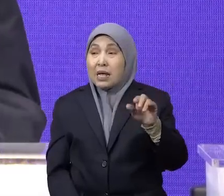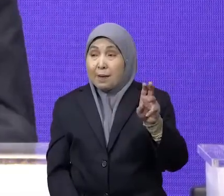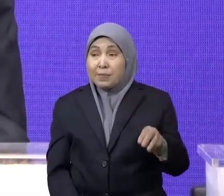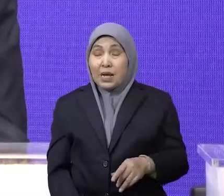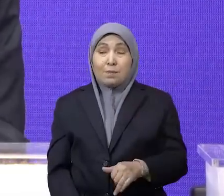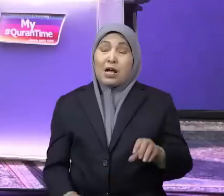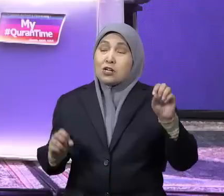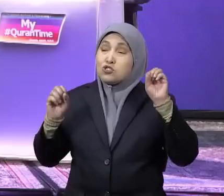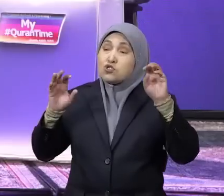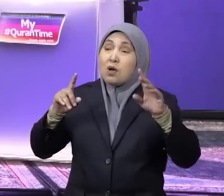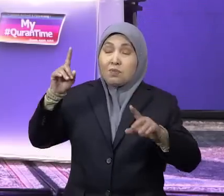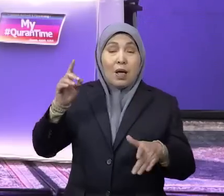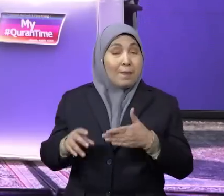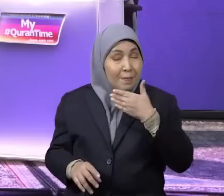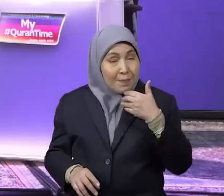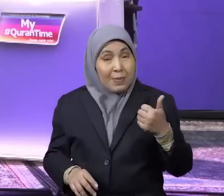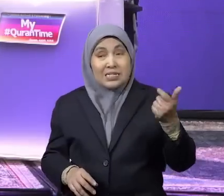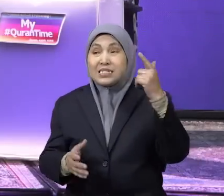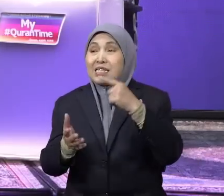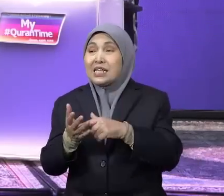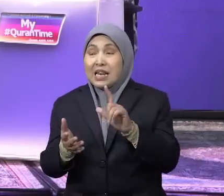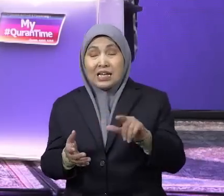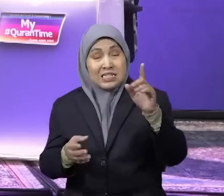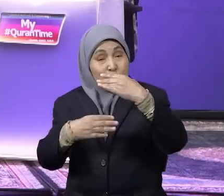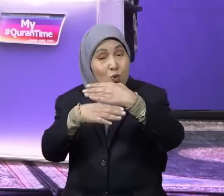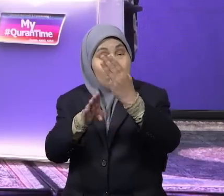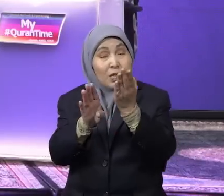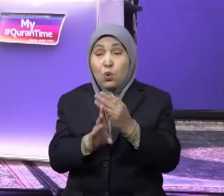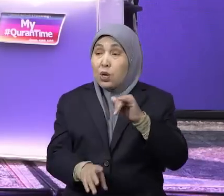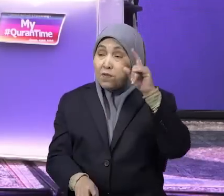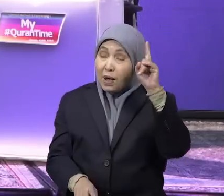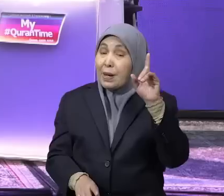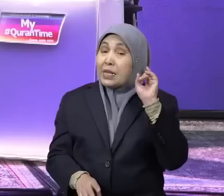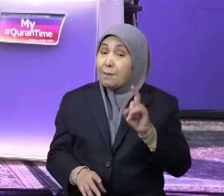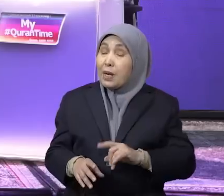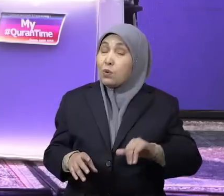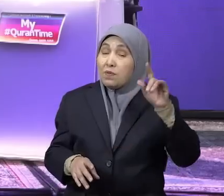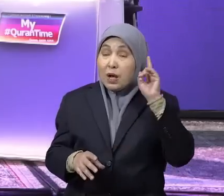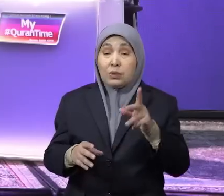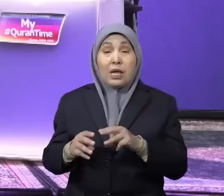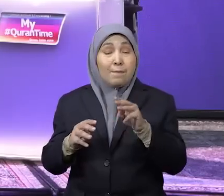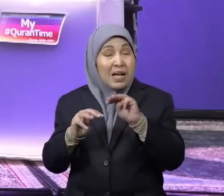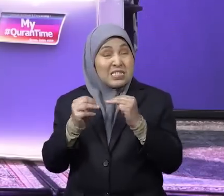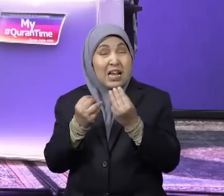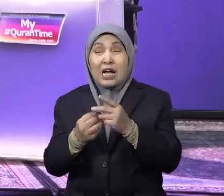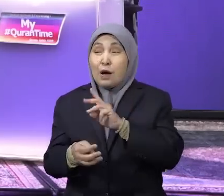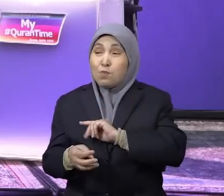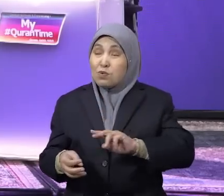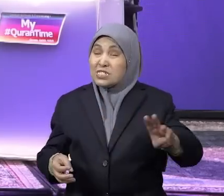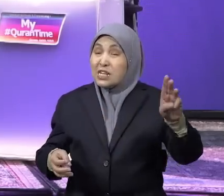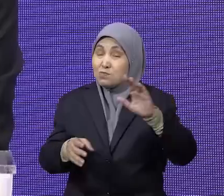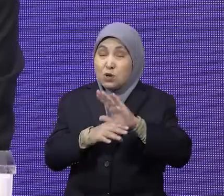wal akhirah. Masya Allah. Menarik tuan-tuan, inilah satu bentuk kefahaman yang perlu difahami oleh masyarakat Muslim